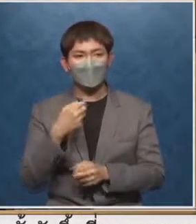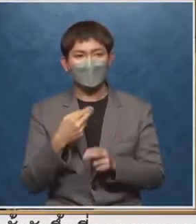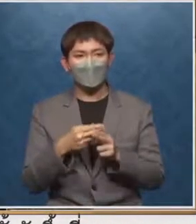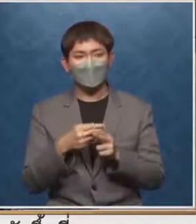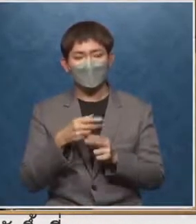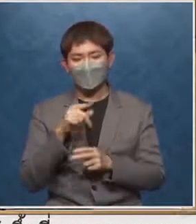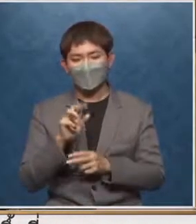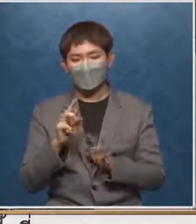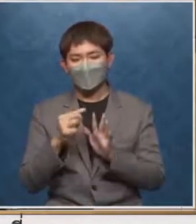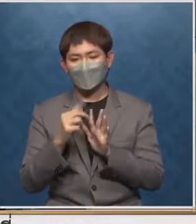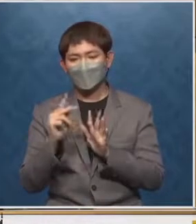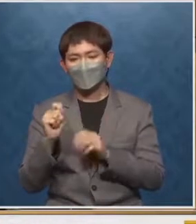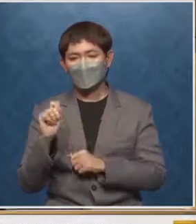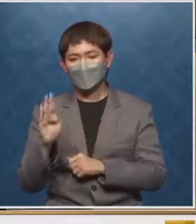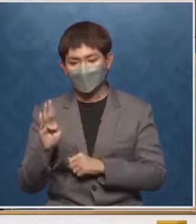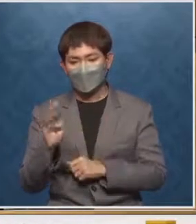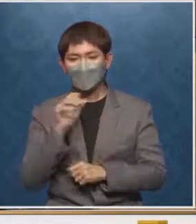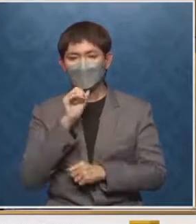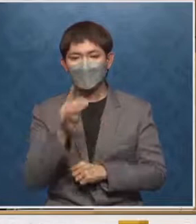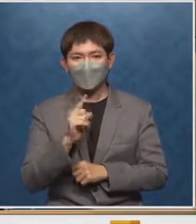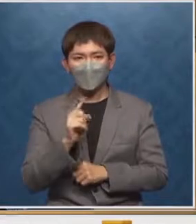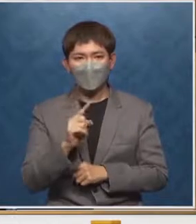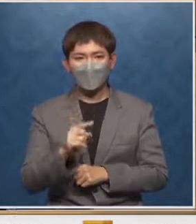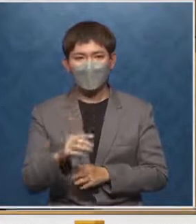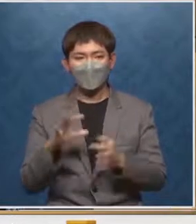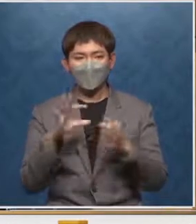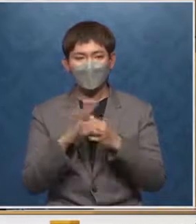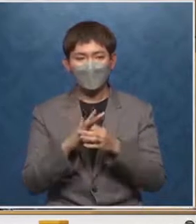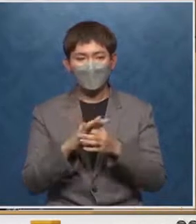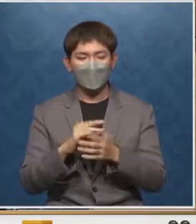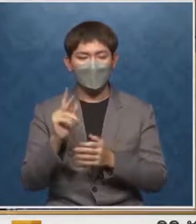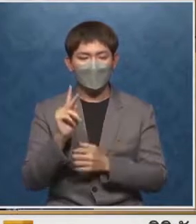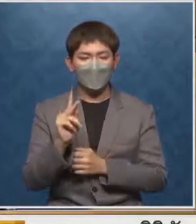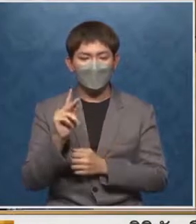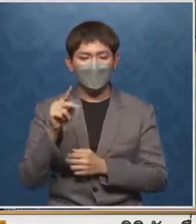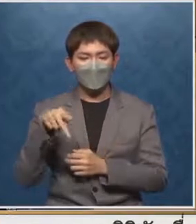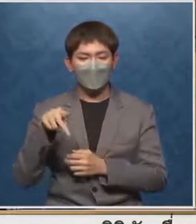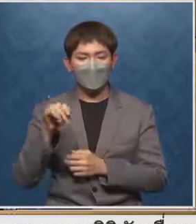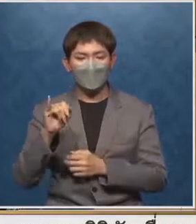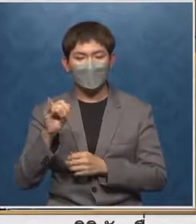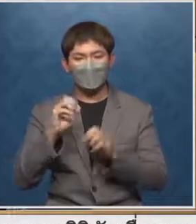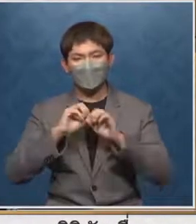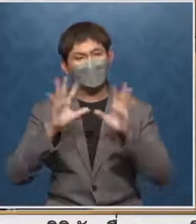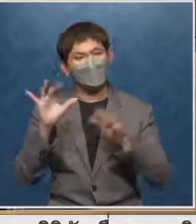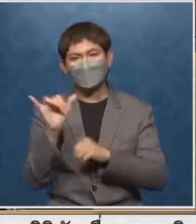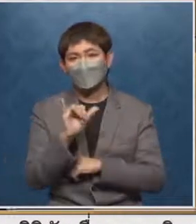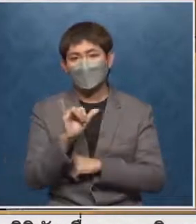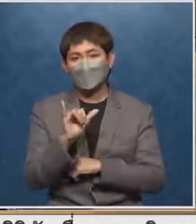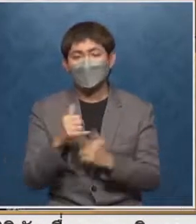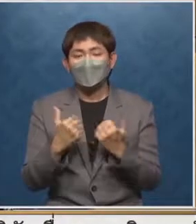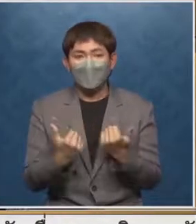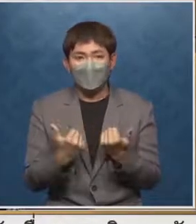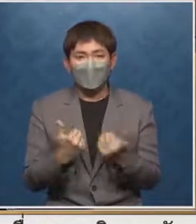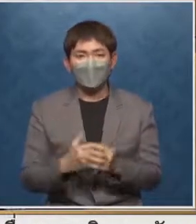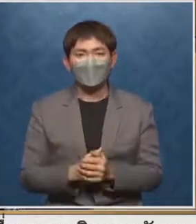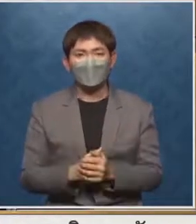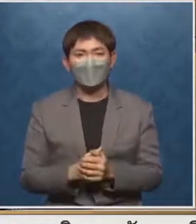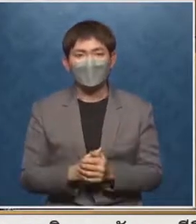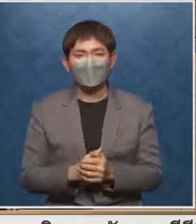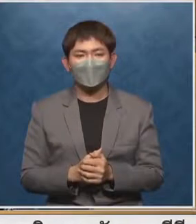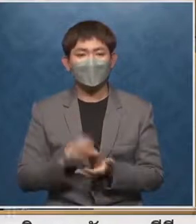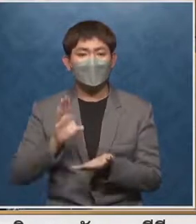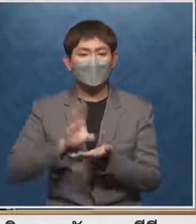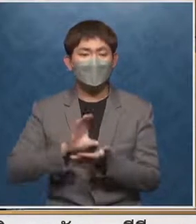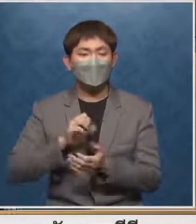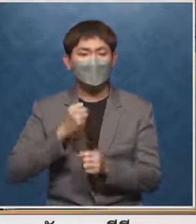ครับท่านพูดถึงเรื่องของตัว KPI ที่ยังไม่เป็นรูปธรรมเท่าที่ควรนะครับอันนี้ทางสำนักงาน